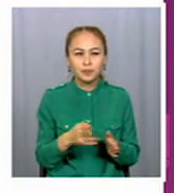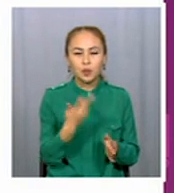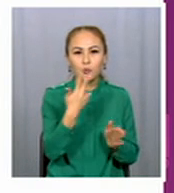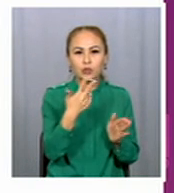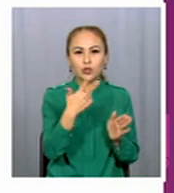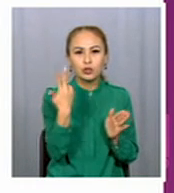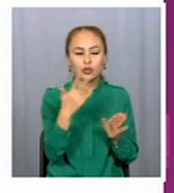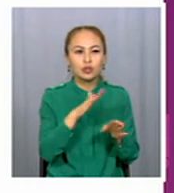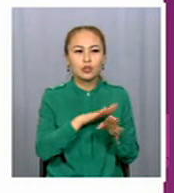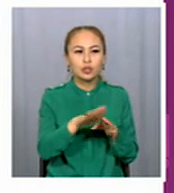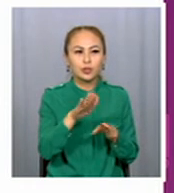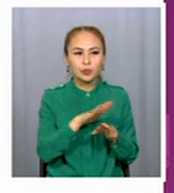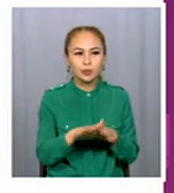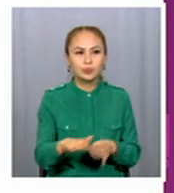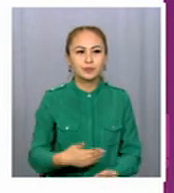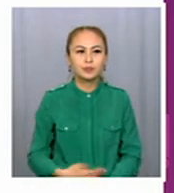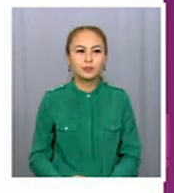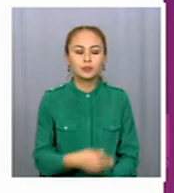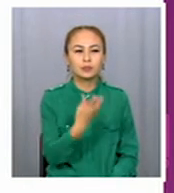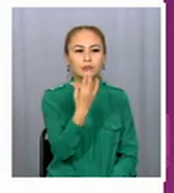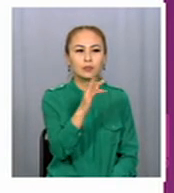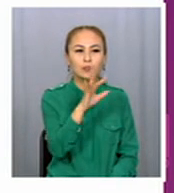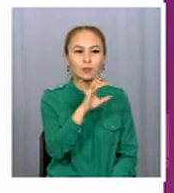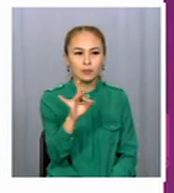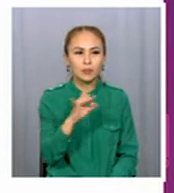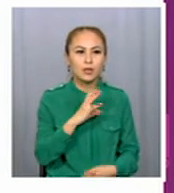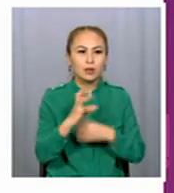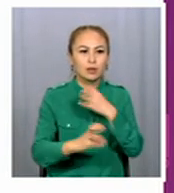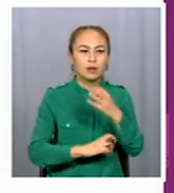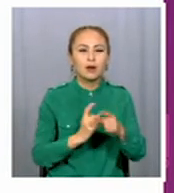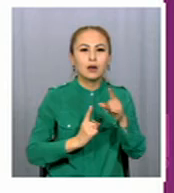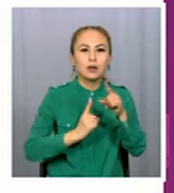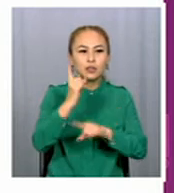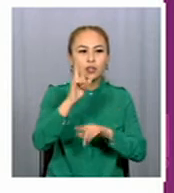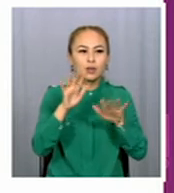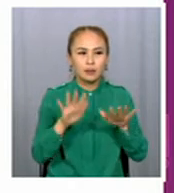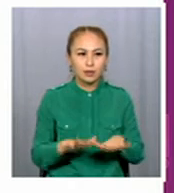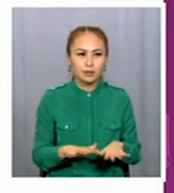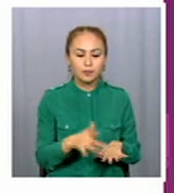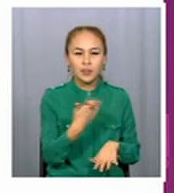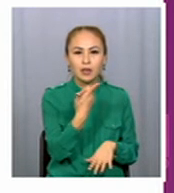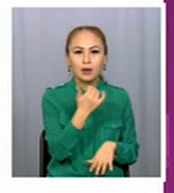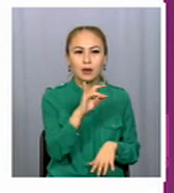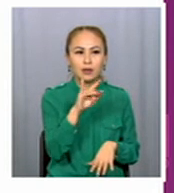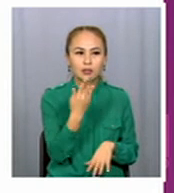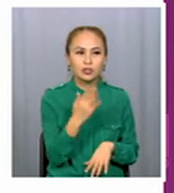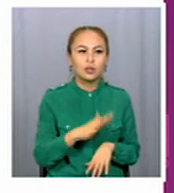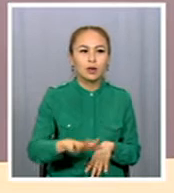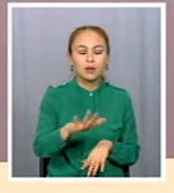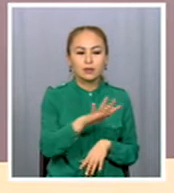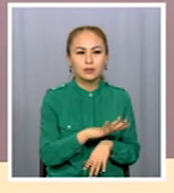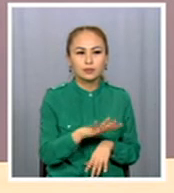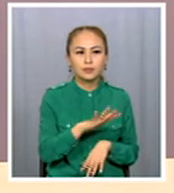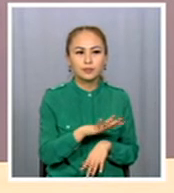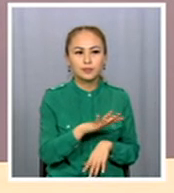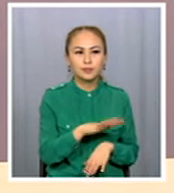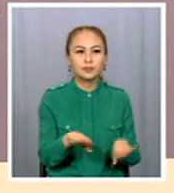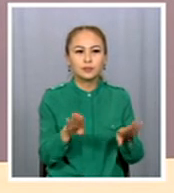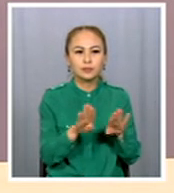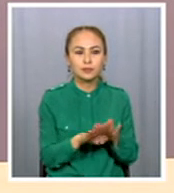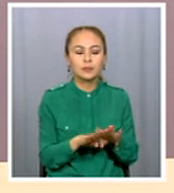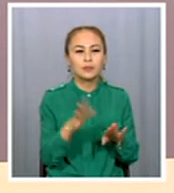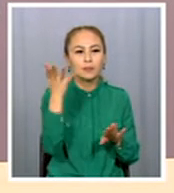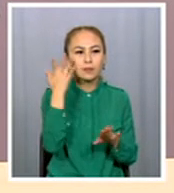33-ші жаттығу. Байқоңыр халықаралық ғарыш айлағы. Оқушылар, мәтінді